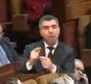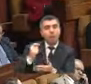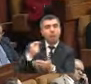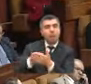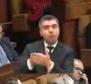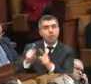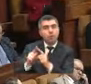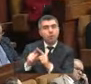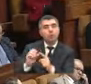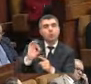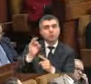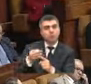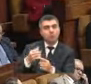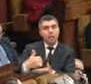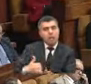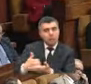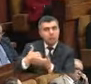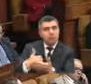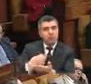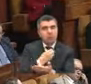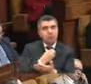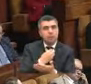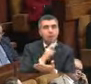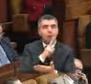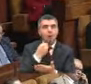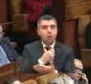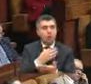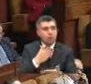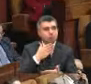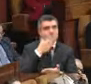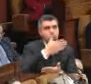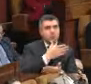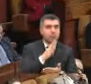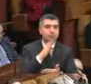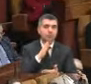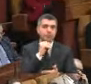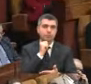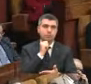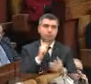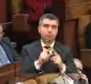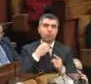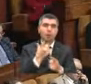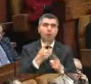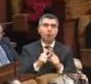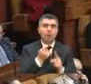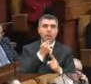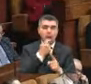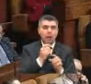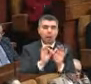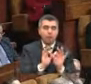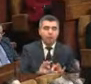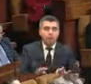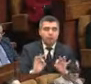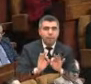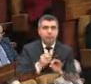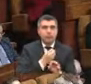ان ما نوصلوش واحد المستوى، لان عدد كبير تاع الموارد البشريه كاينه في القطاع العام ما عندهاش حق تخدم في القطاع الخاص، عدد كبير تاع التجهيزات كاينه